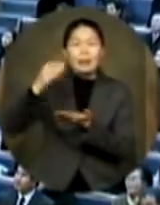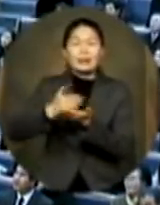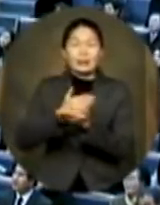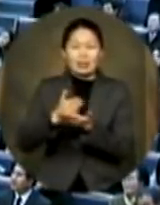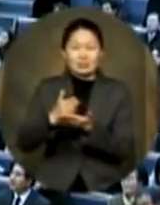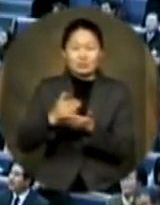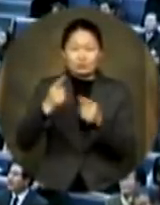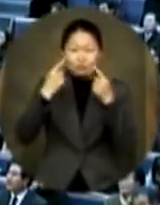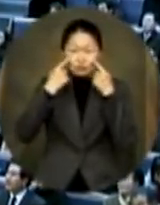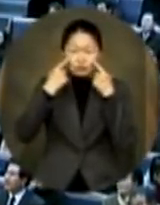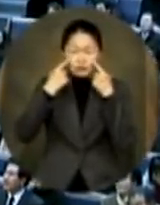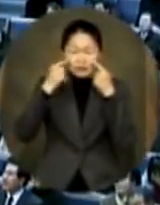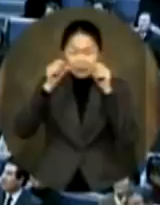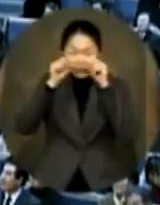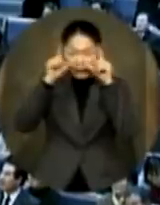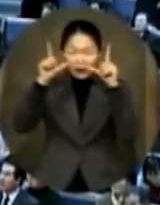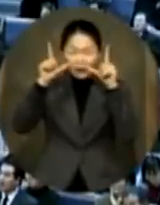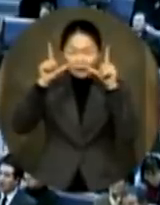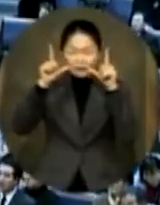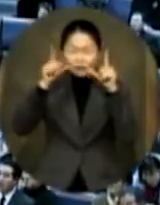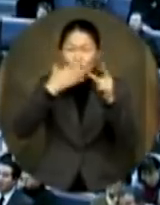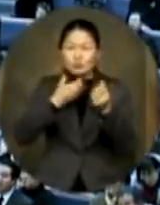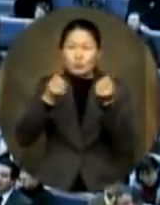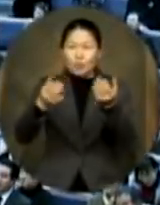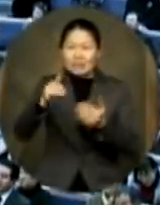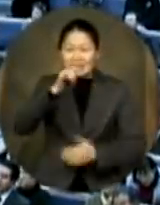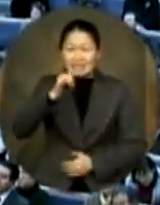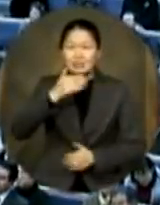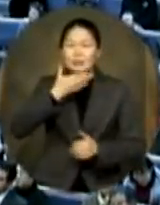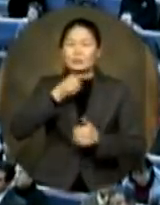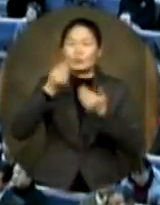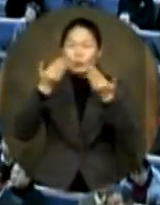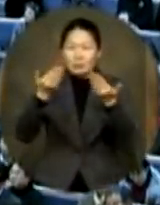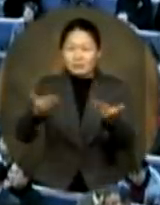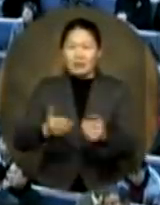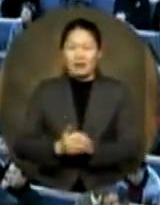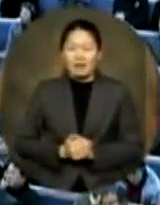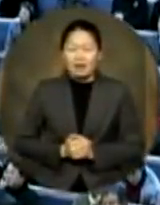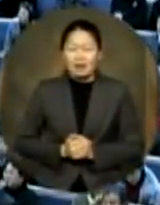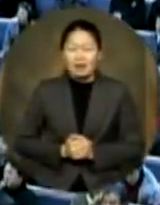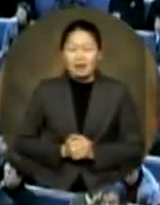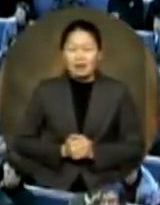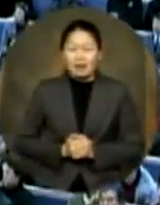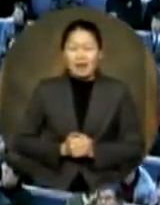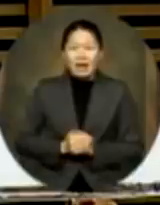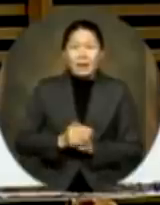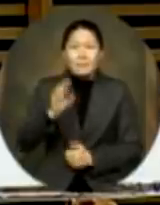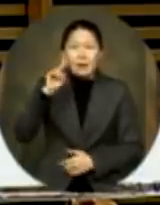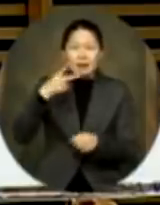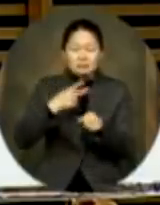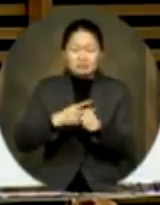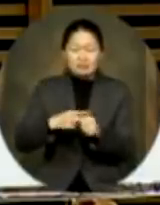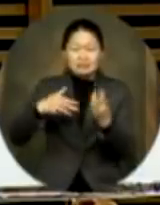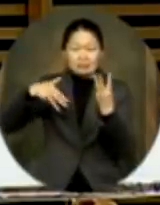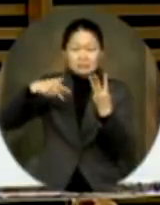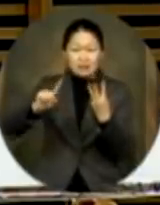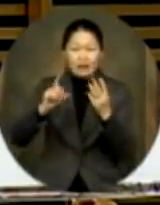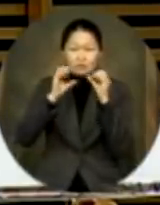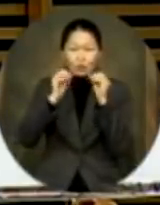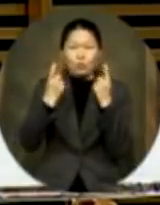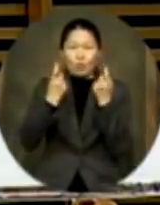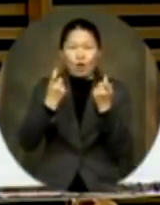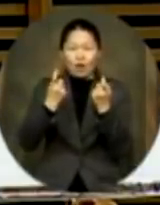눈이 열리는 역사가 있기를 축복합니다 사도 바울이 3자 전도 여행을 마무리 하면서